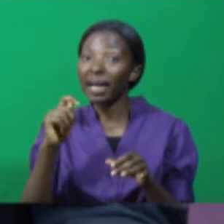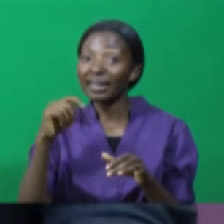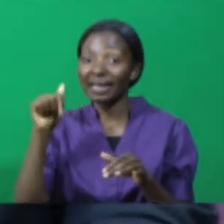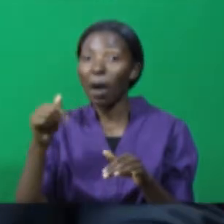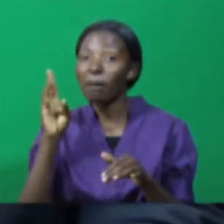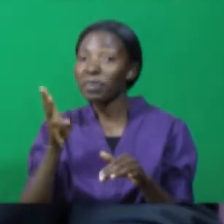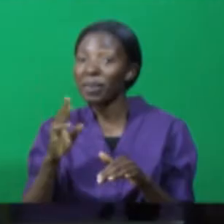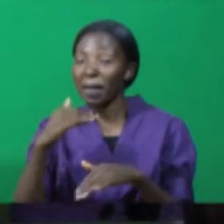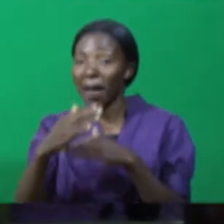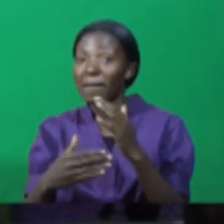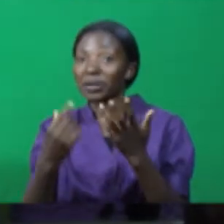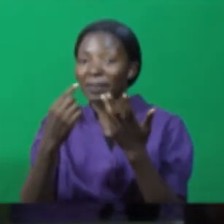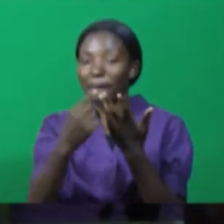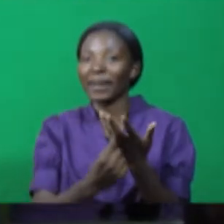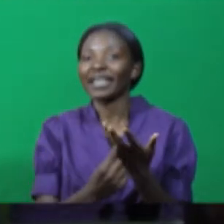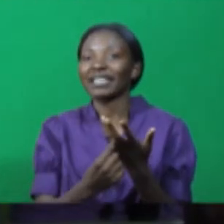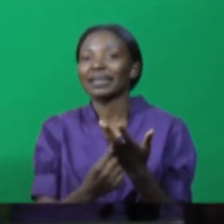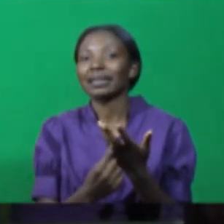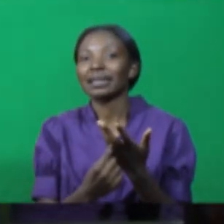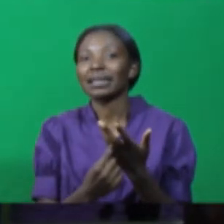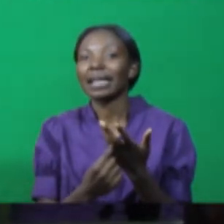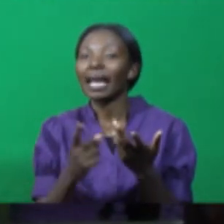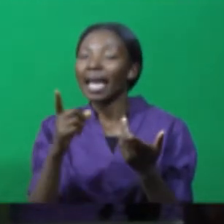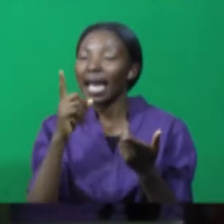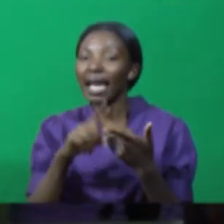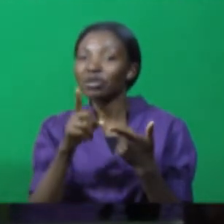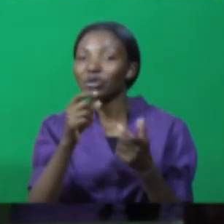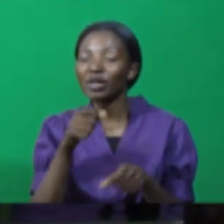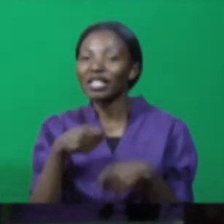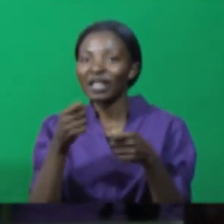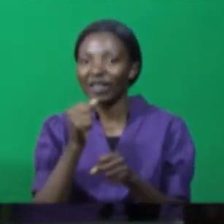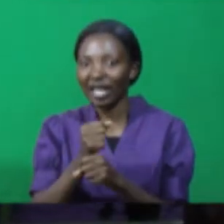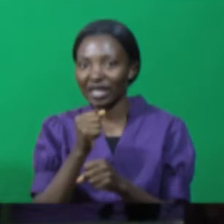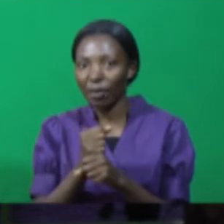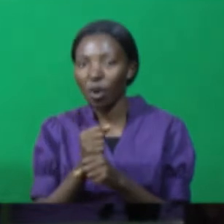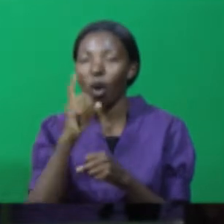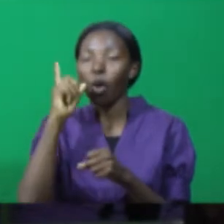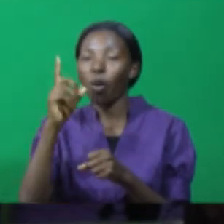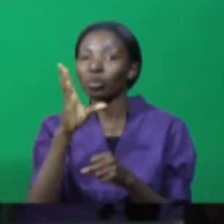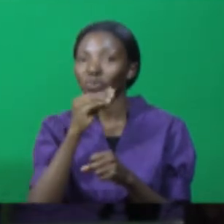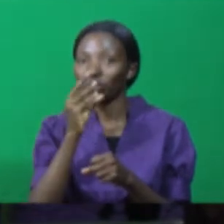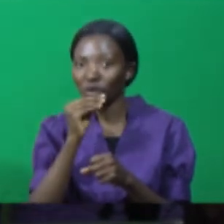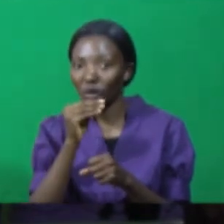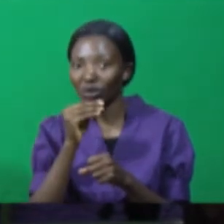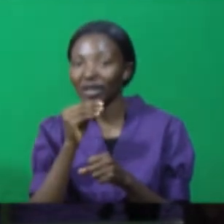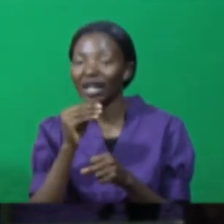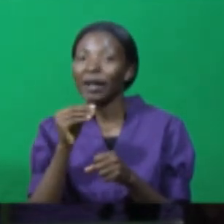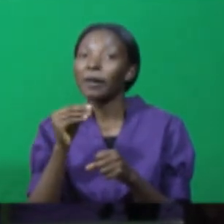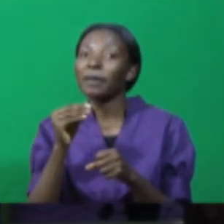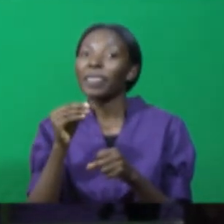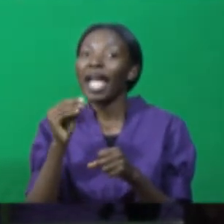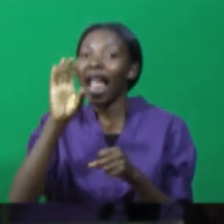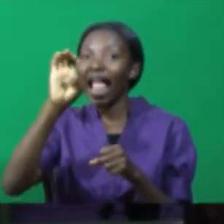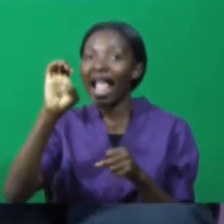Pakanzwa vechidiki vaitara ndepekuroora. Here. Imimbwa matipa mwenzaniso wekuti Mwari akaudza muranda waAbraham